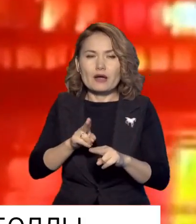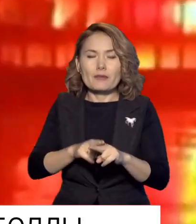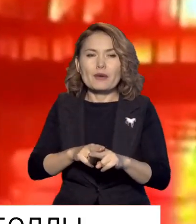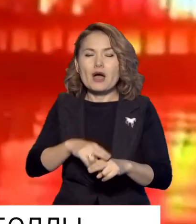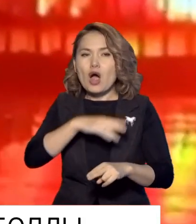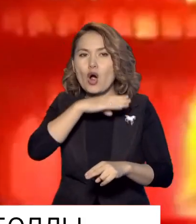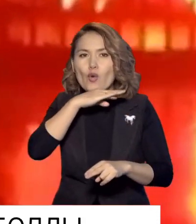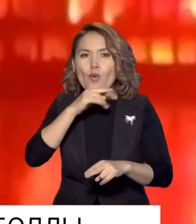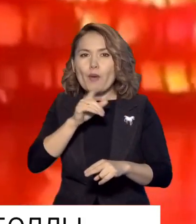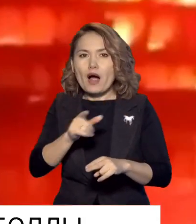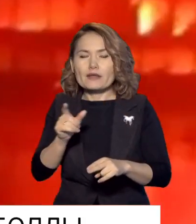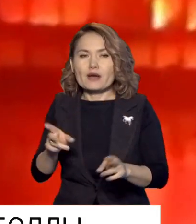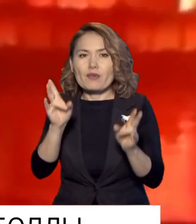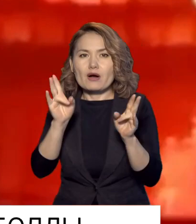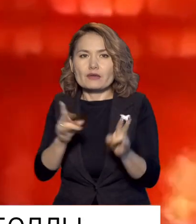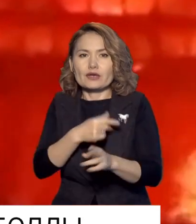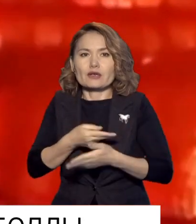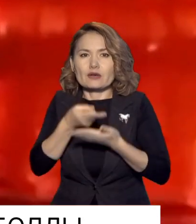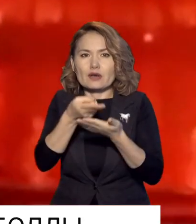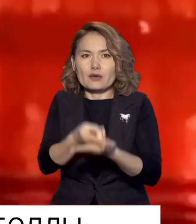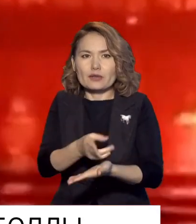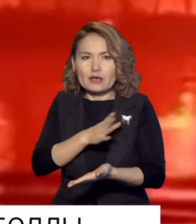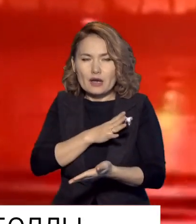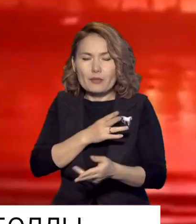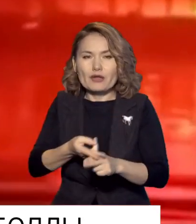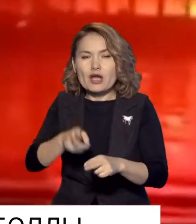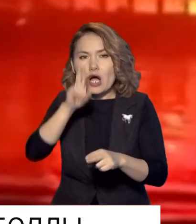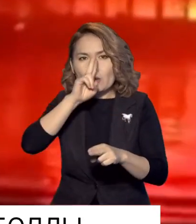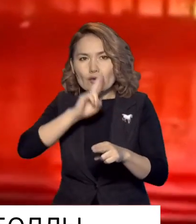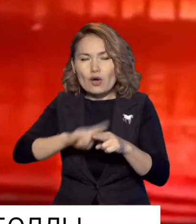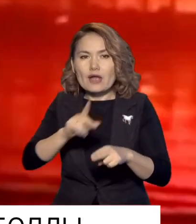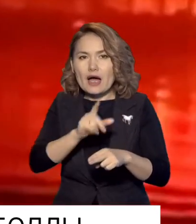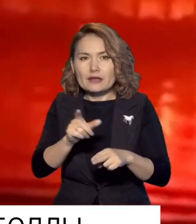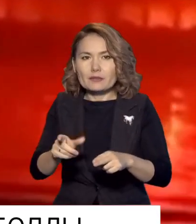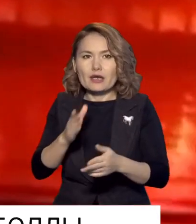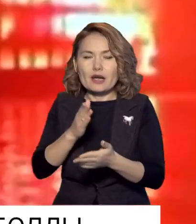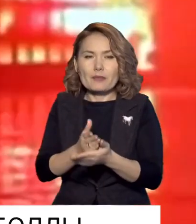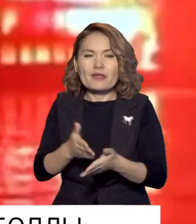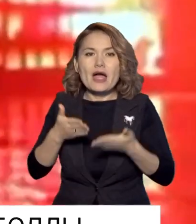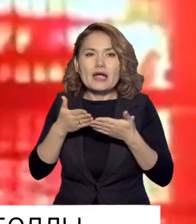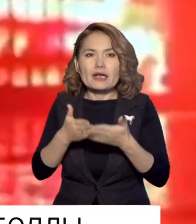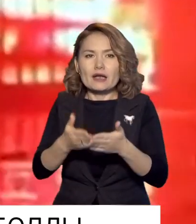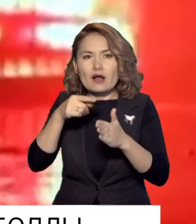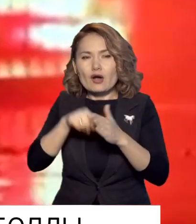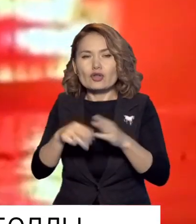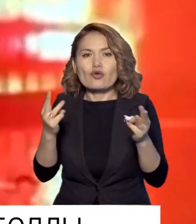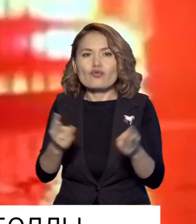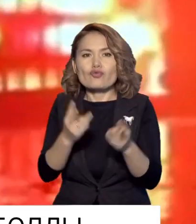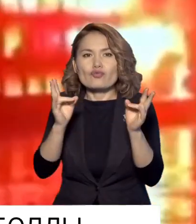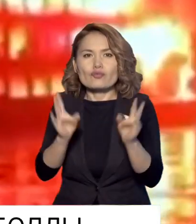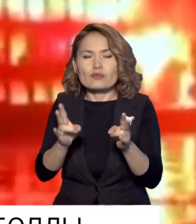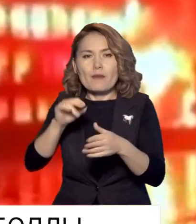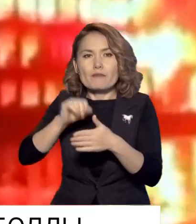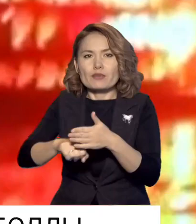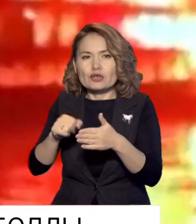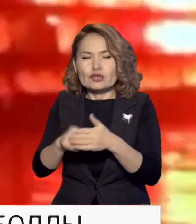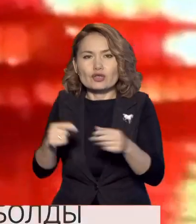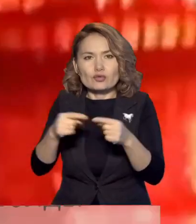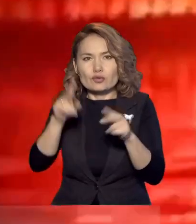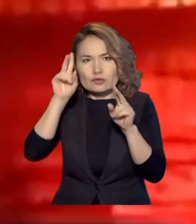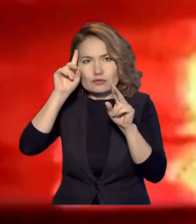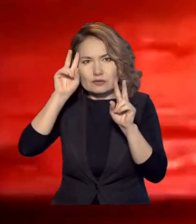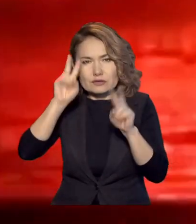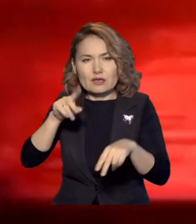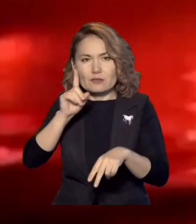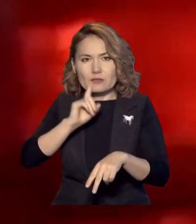бірталай адам ауыр жараланып госпитальге түсті, немесе жоғалып кеткен. Кеменің неліктен өртенгені белгісіз, қазір апаттың себебі тексеріліп